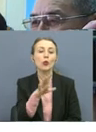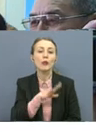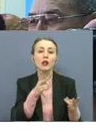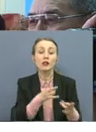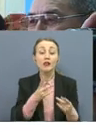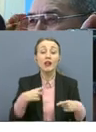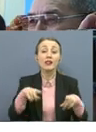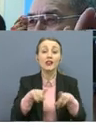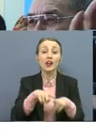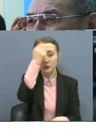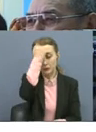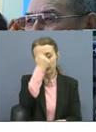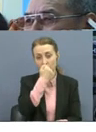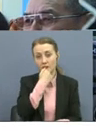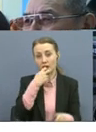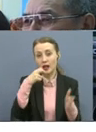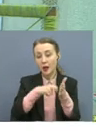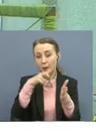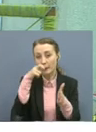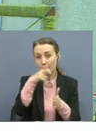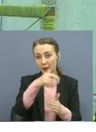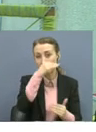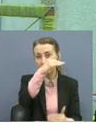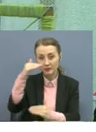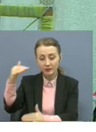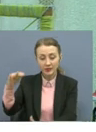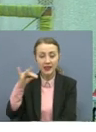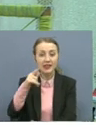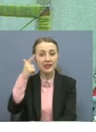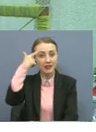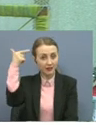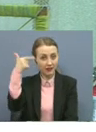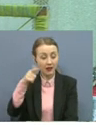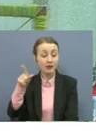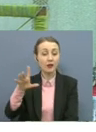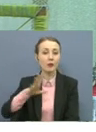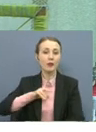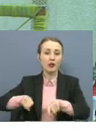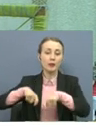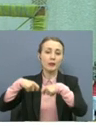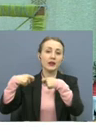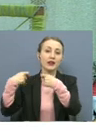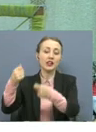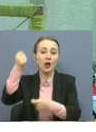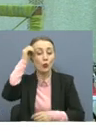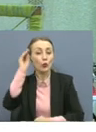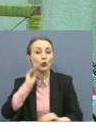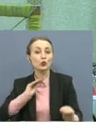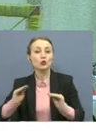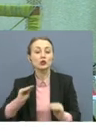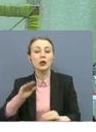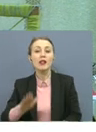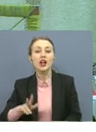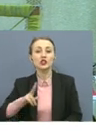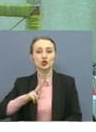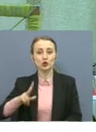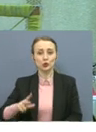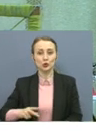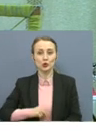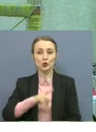Ол жәдігерлерді музейге ақынның кенже қызы Зайра Шәкеева табыстаған. Мәлік Ғабдуллин мен музейі 3-ші